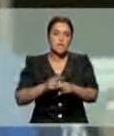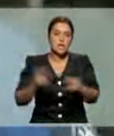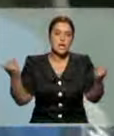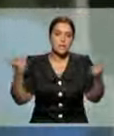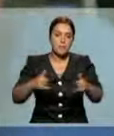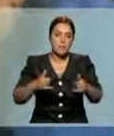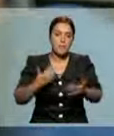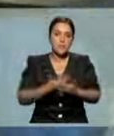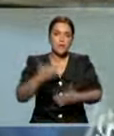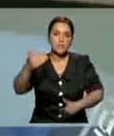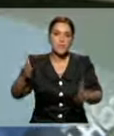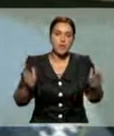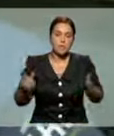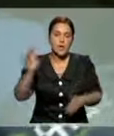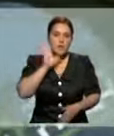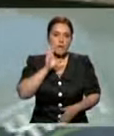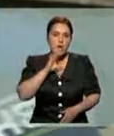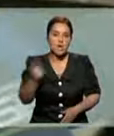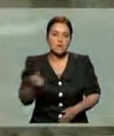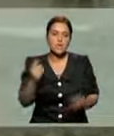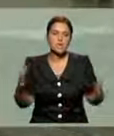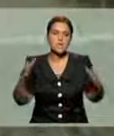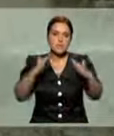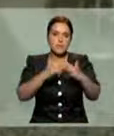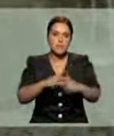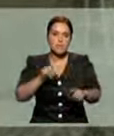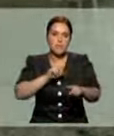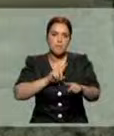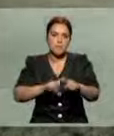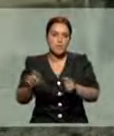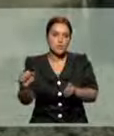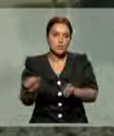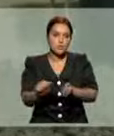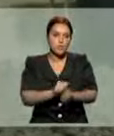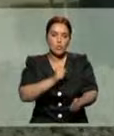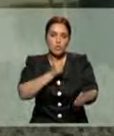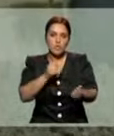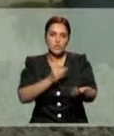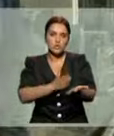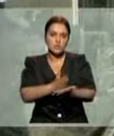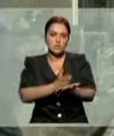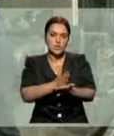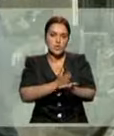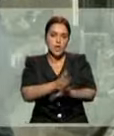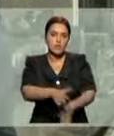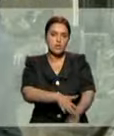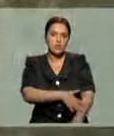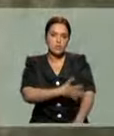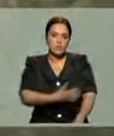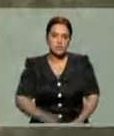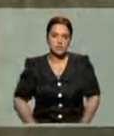примеру, минимальное количество воды, чтобы смесь быстро схватывалась и потом служила десятилетиями.